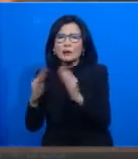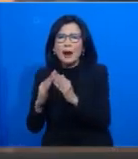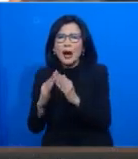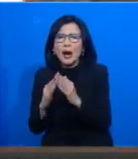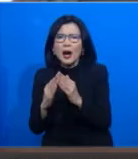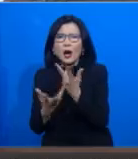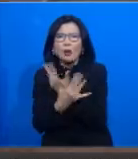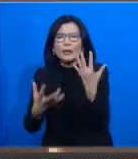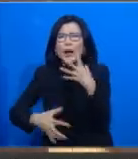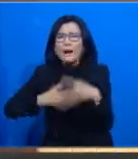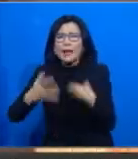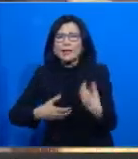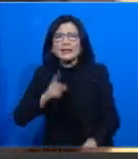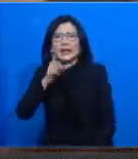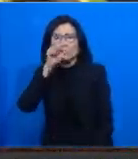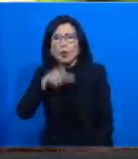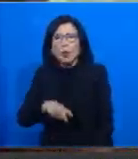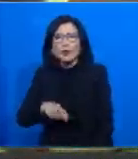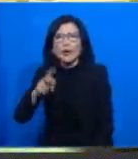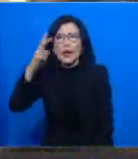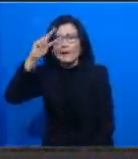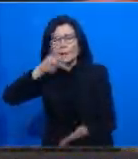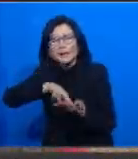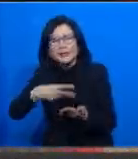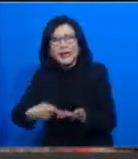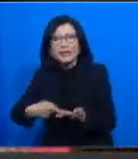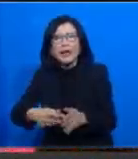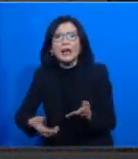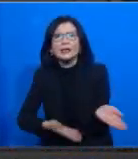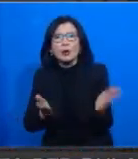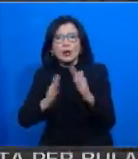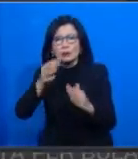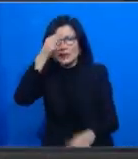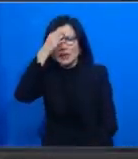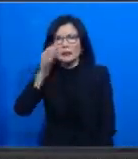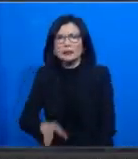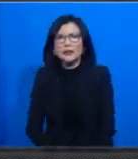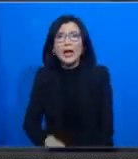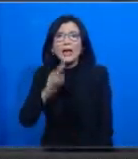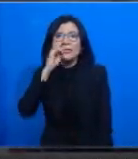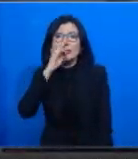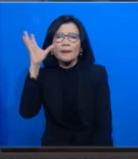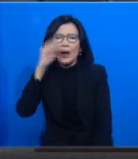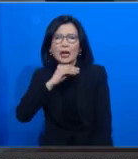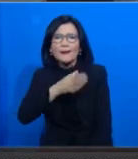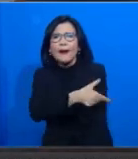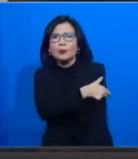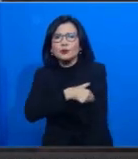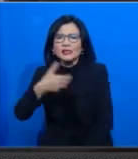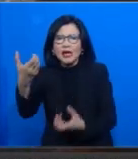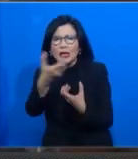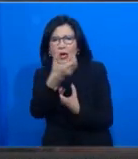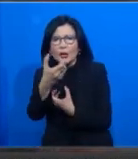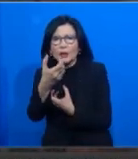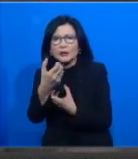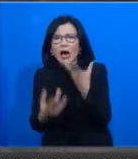sekitar. Seorang warga bahkan jatuh pingsan dan dibawa ke rumah sakit. Senin malam, petugas damkar menjelaskan api berasal